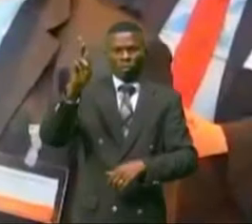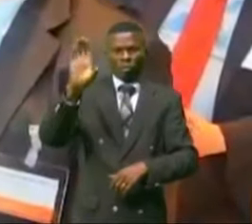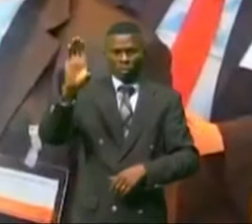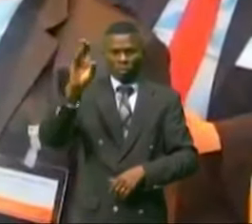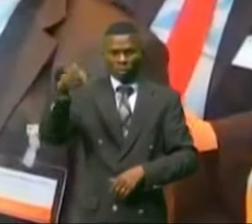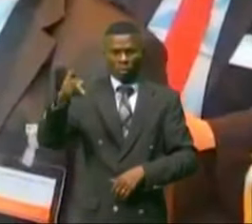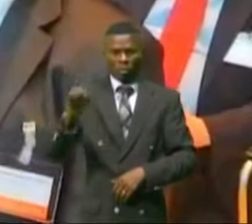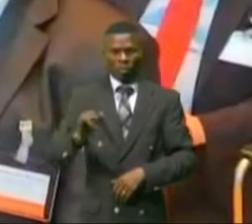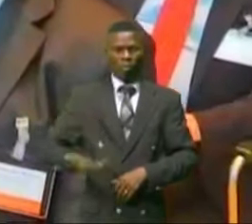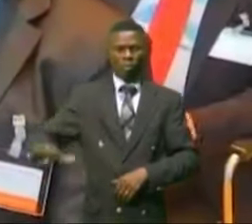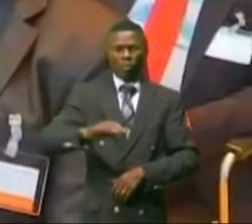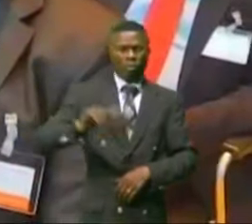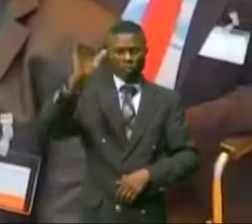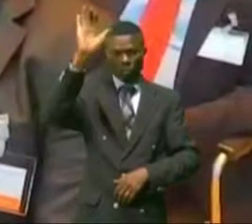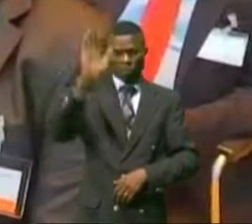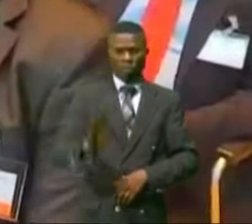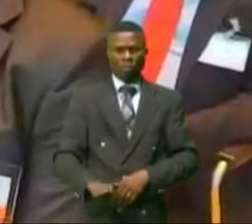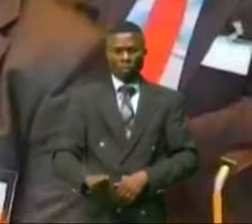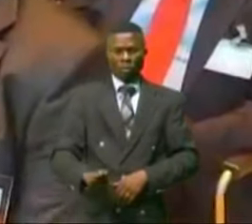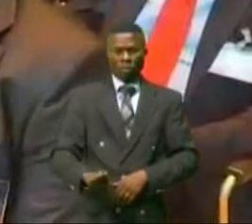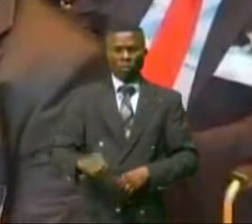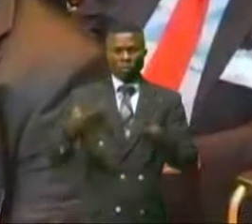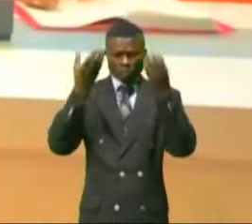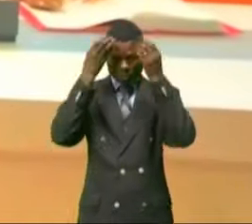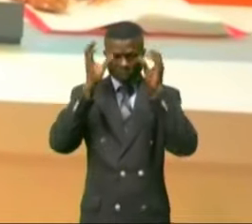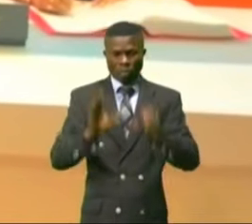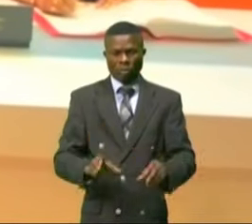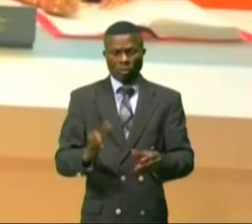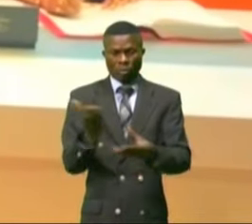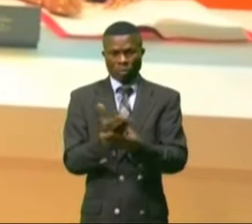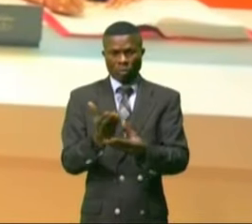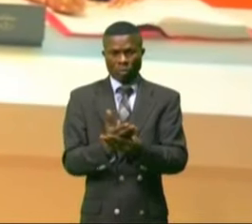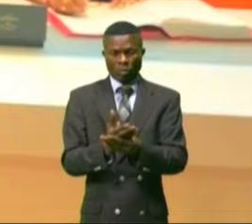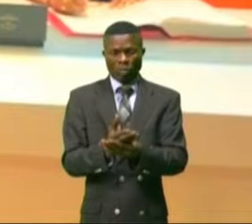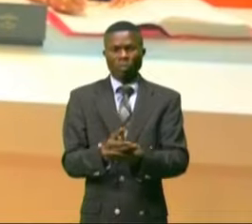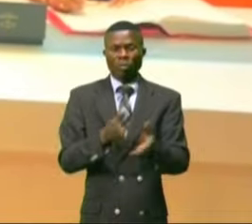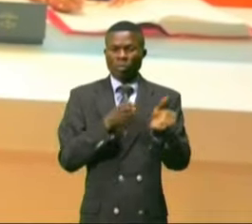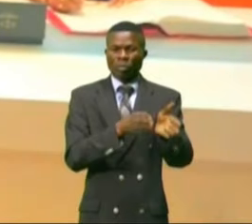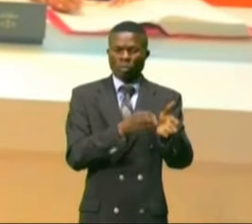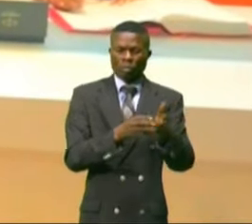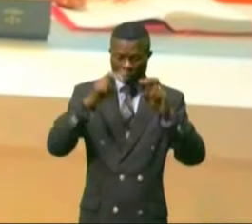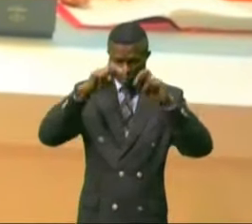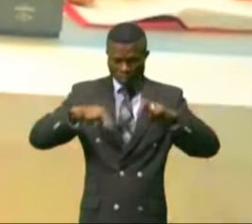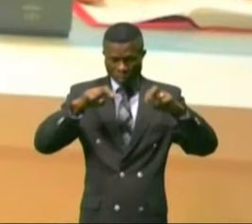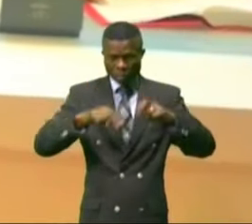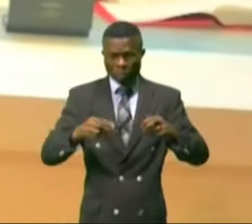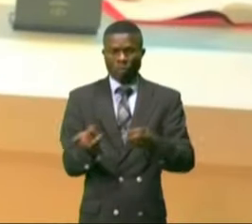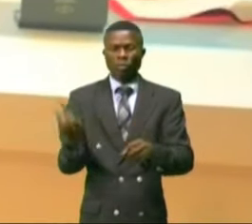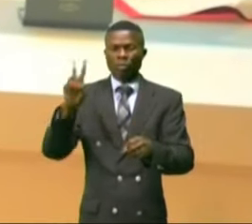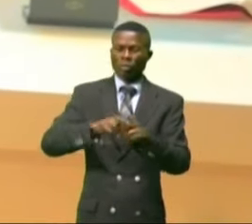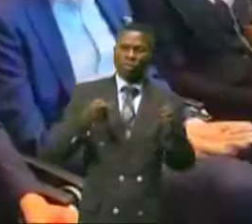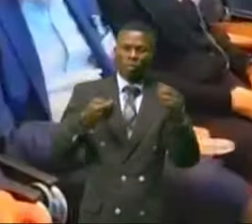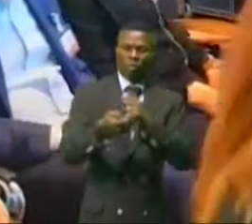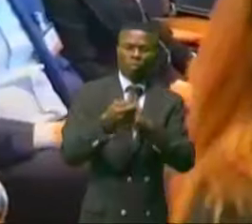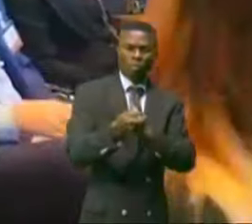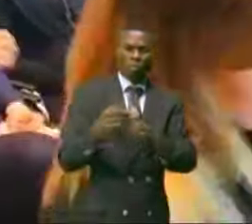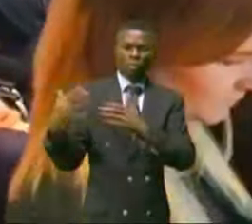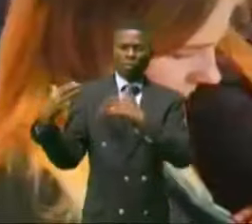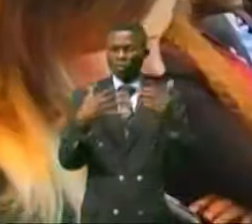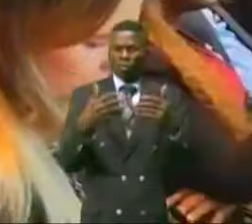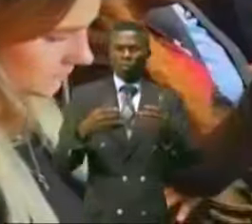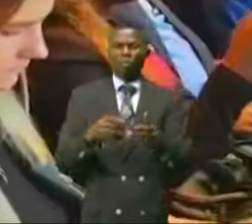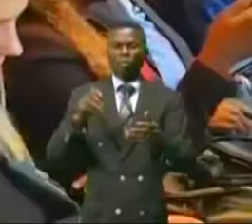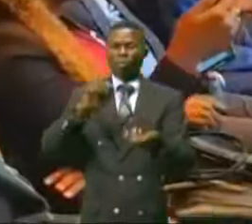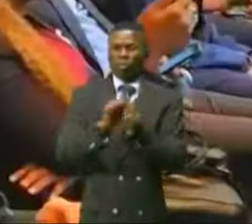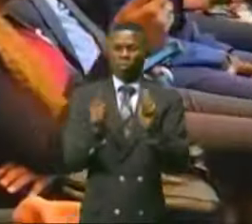aux Pays-Bas, mercredi. On ajoute que cette convention est relative aux poursuites et enquêtes des crimes de génocide, crimes de guerre, crimes